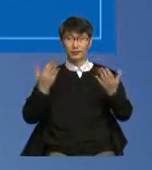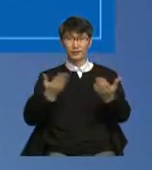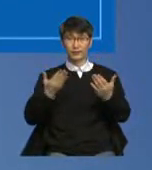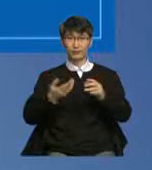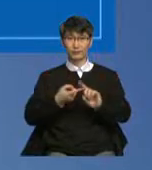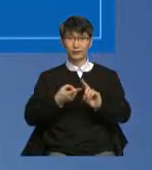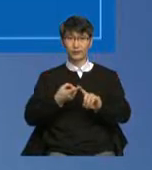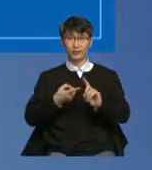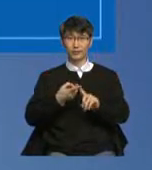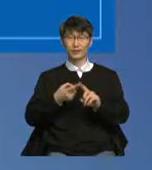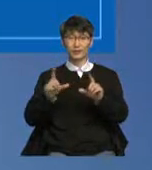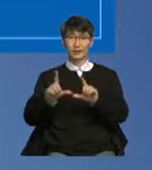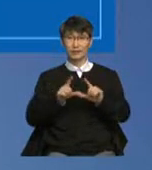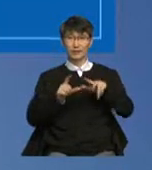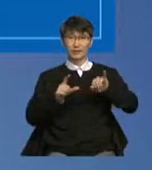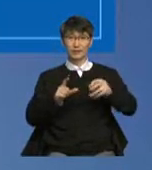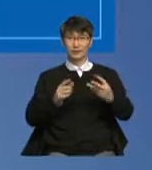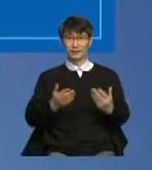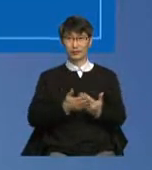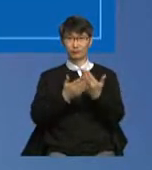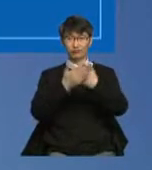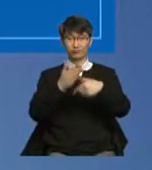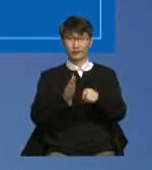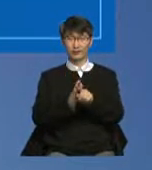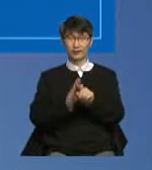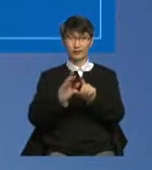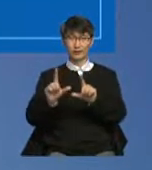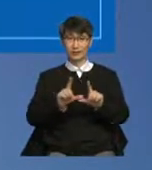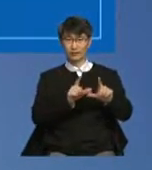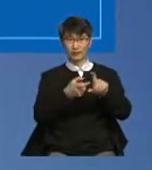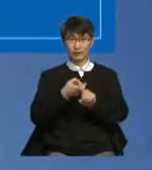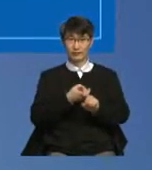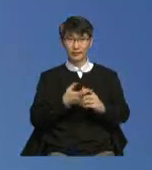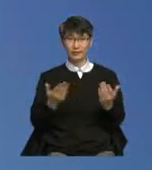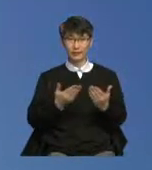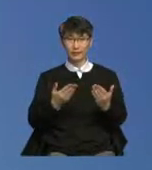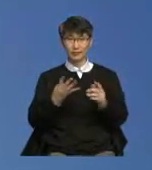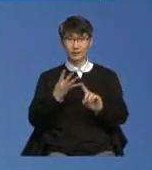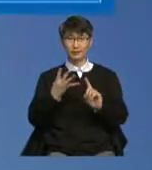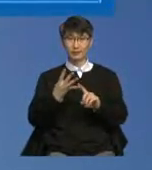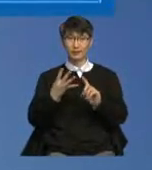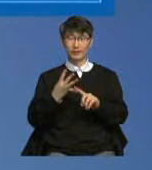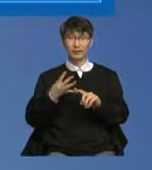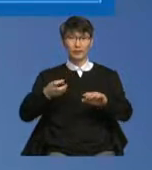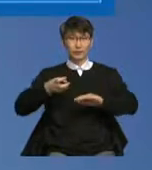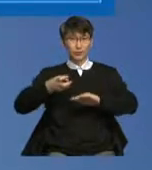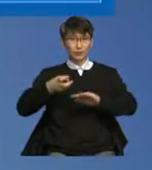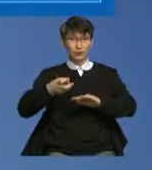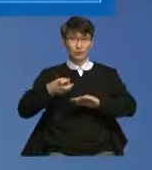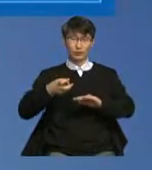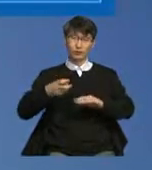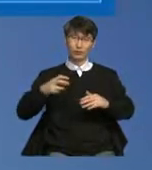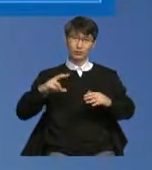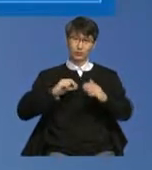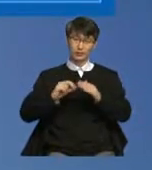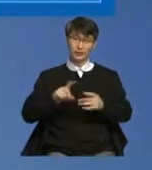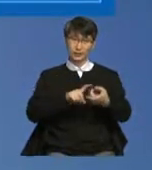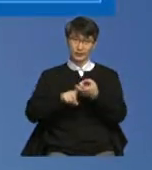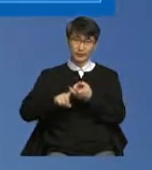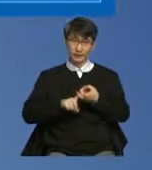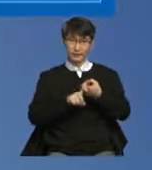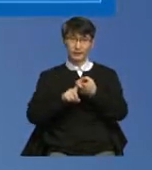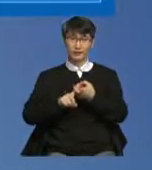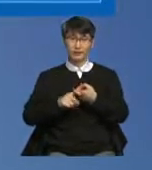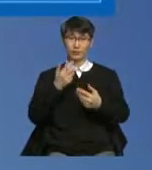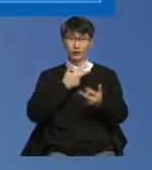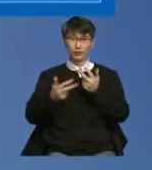프로젝트와 삶의 질 향상을 위한 생활 SOC 사업, 스마트한 교통망 구축, 누구나 행복한